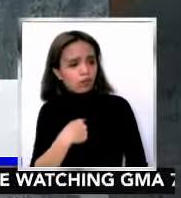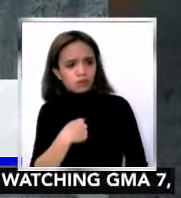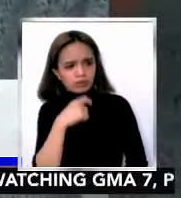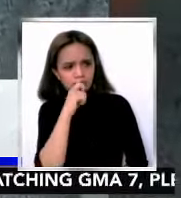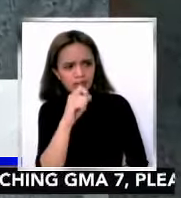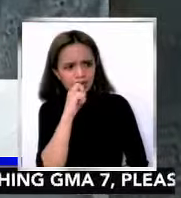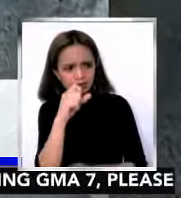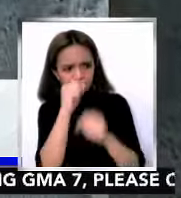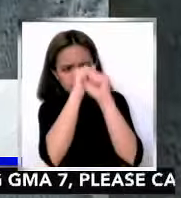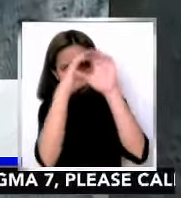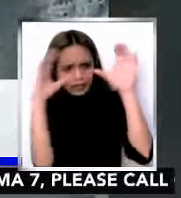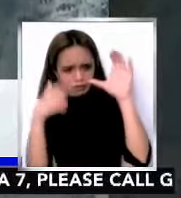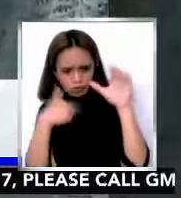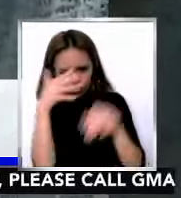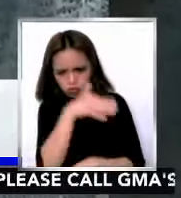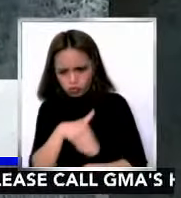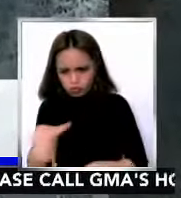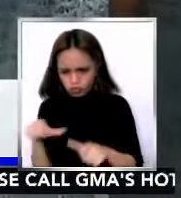single ako.